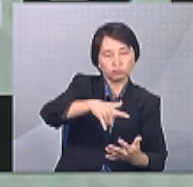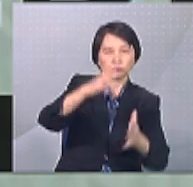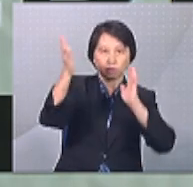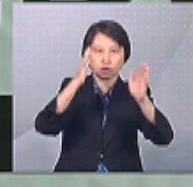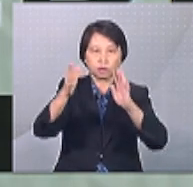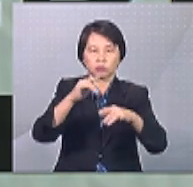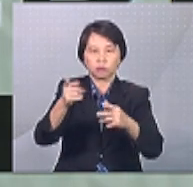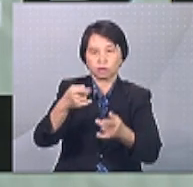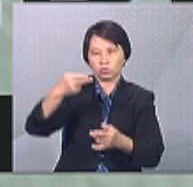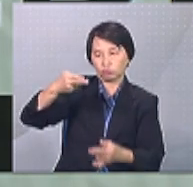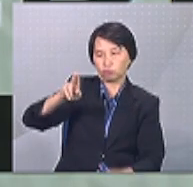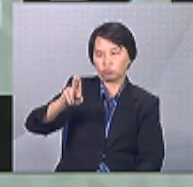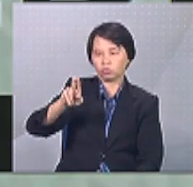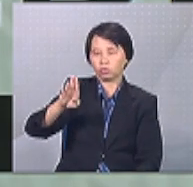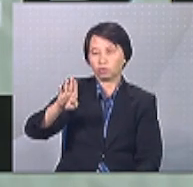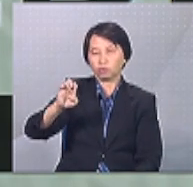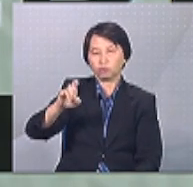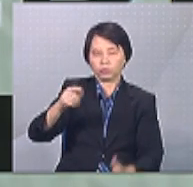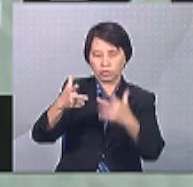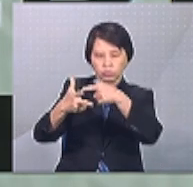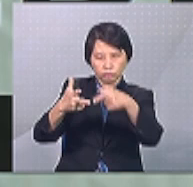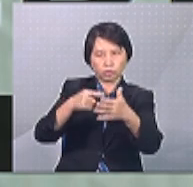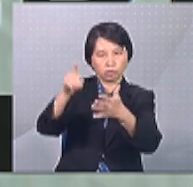di Hubei hari itu, kita boleh kongsi